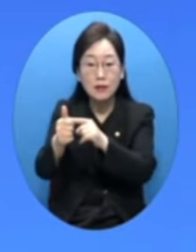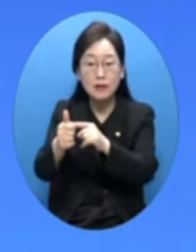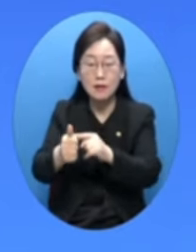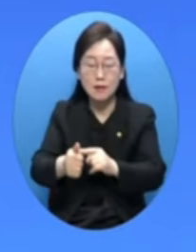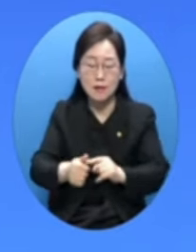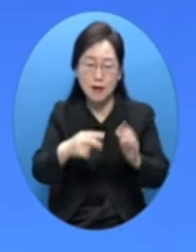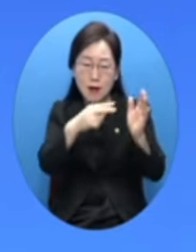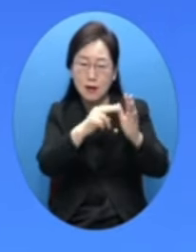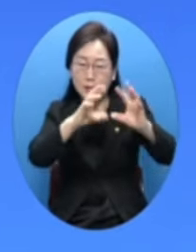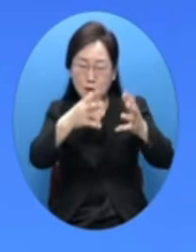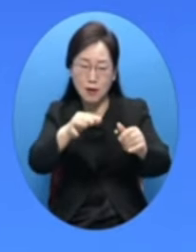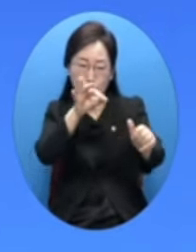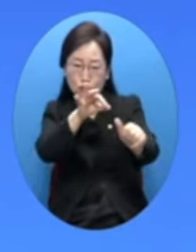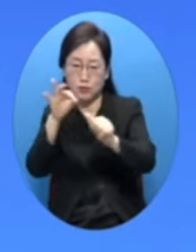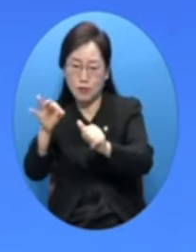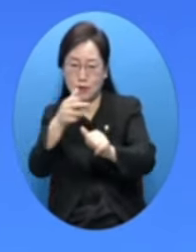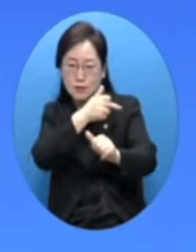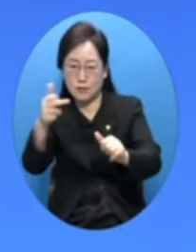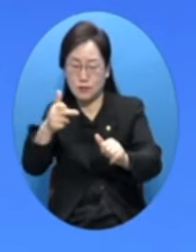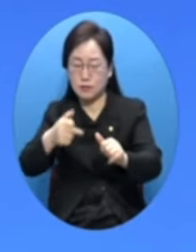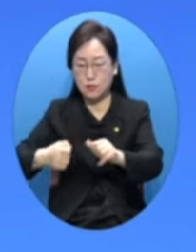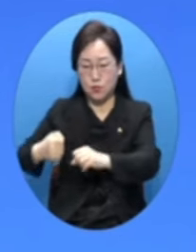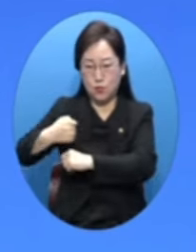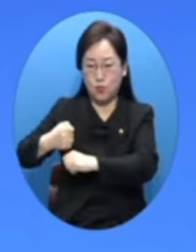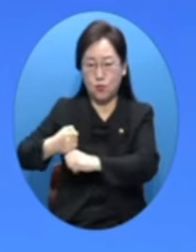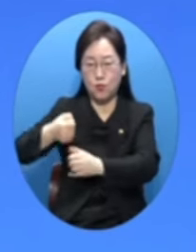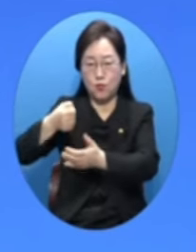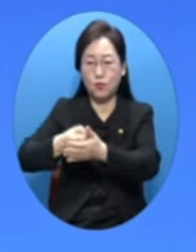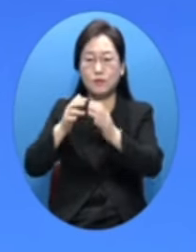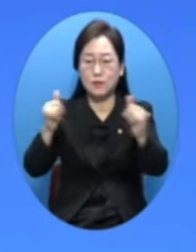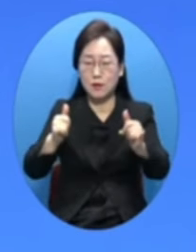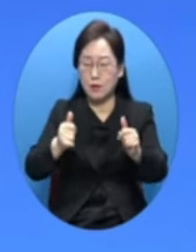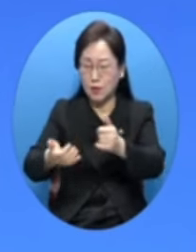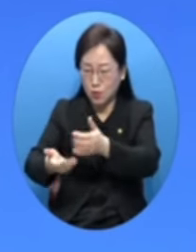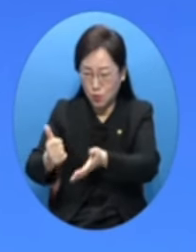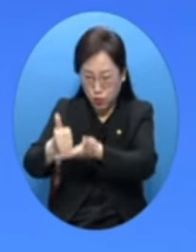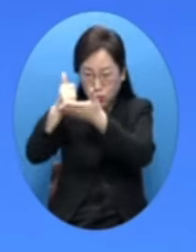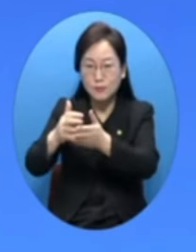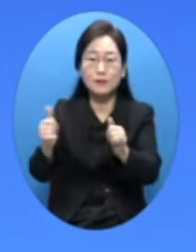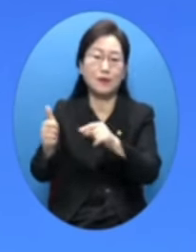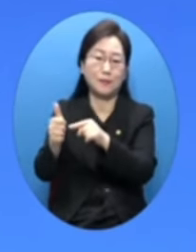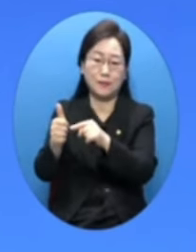구해낸 큰 용사여 존경함을 받고 있는 사람이었습니다. 그런데